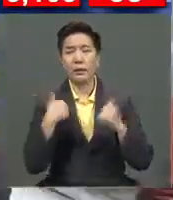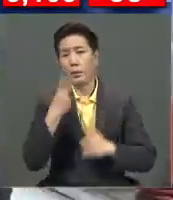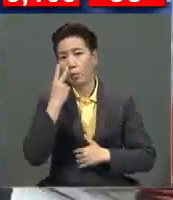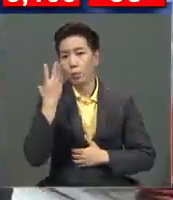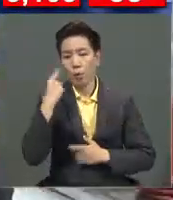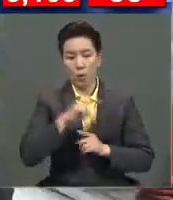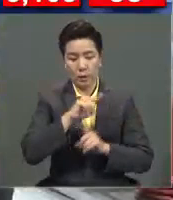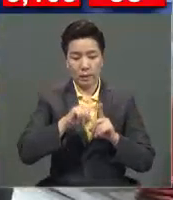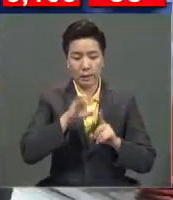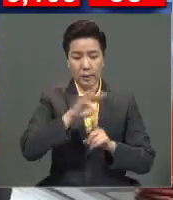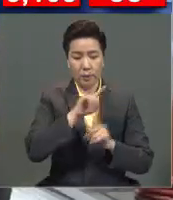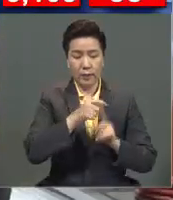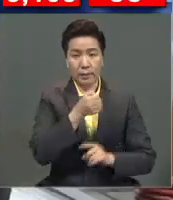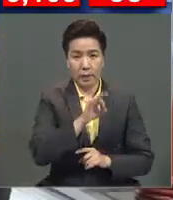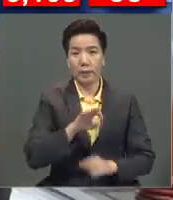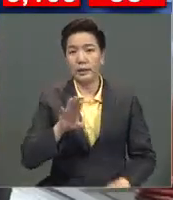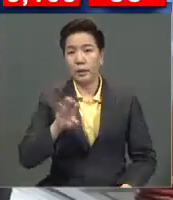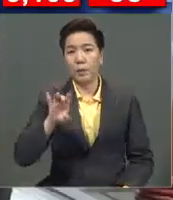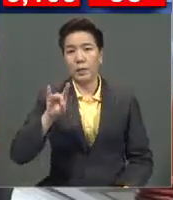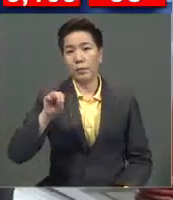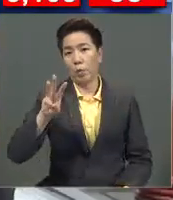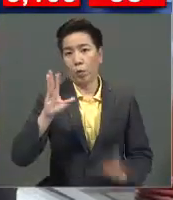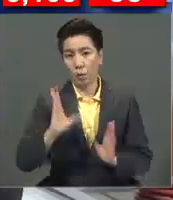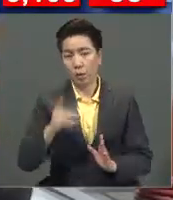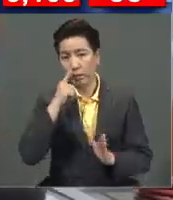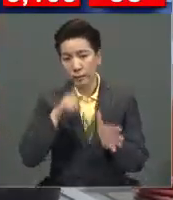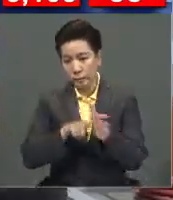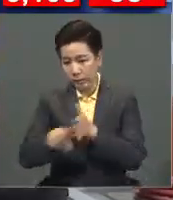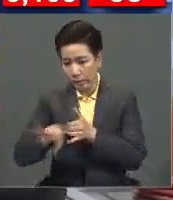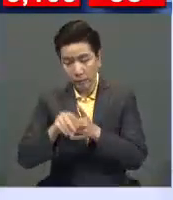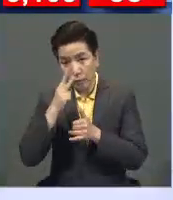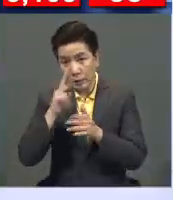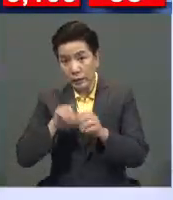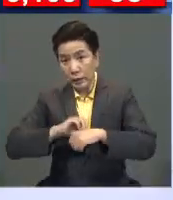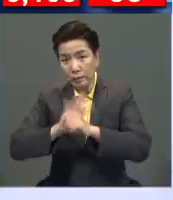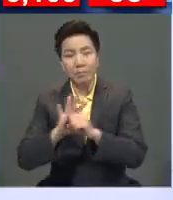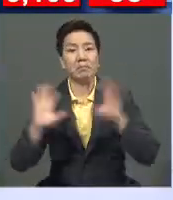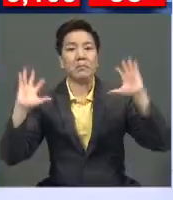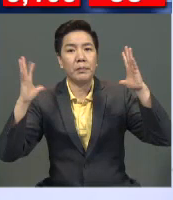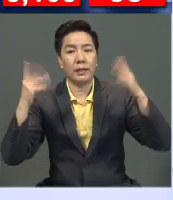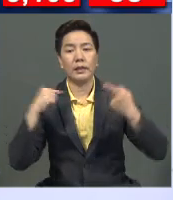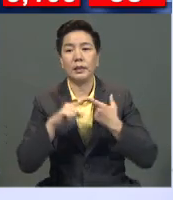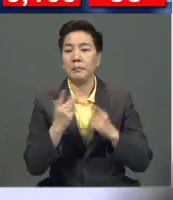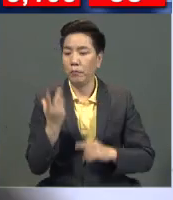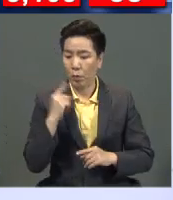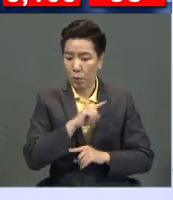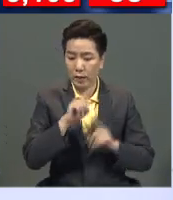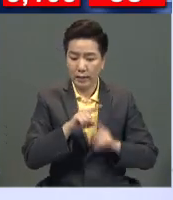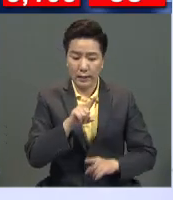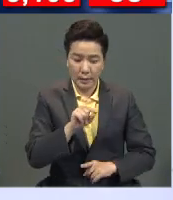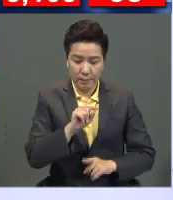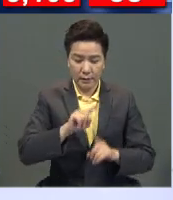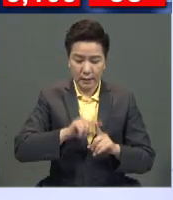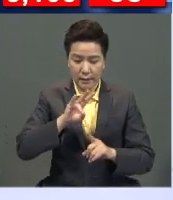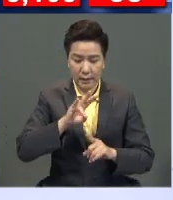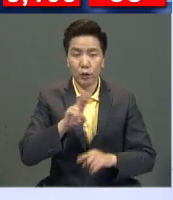คนตอนนี้ทุกคนยังไม่มีอาการอะไรนะคะขณะที่ผลการตรวจหาเชื้อเมื่อวันที่19กรกฎาคม486คนฝนตรวจก็ไม่มีครูบิว 19เช่นเดียวกับผลการตรวจเมื่อวันที่ 20